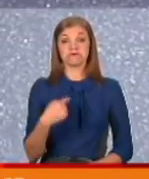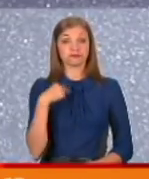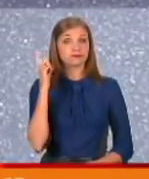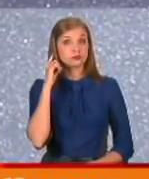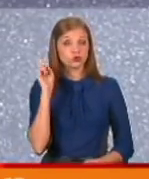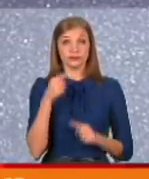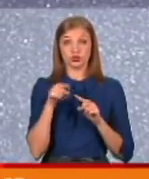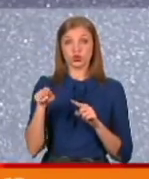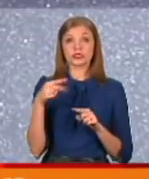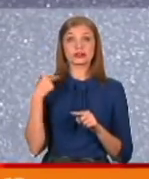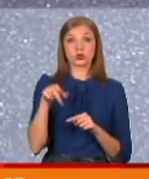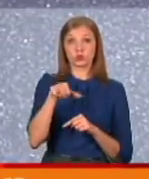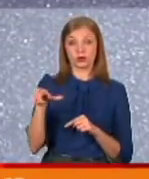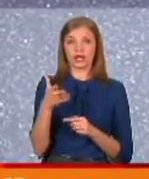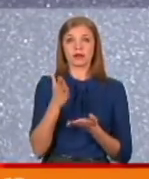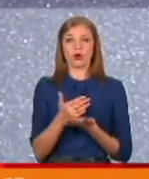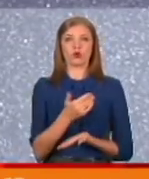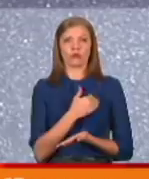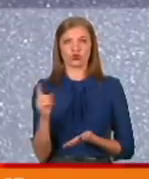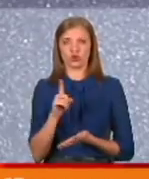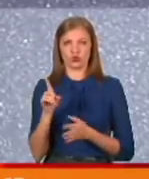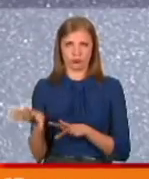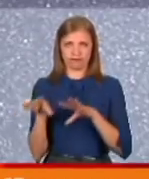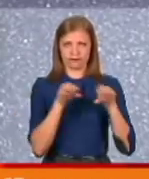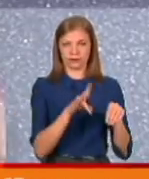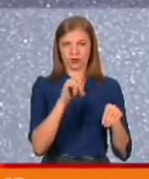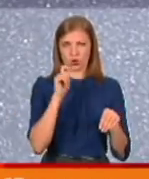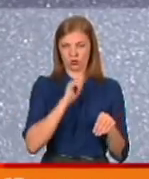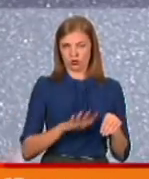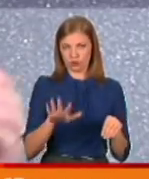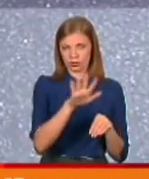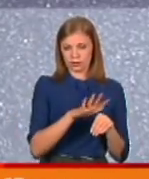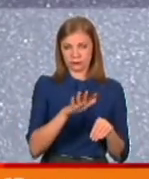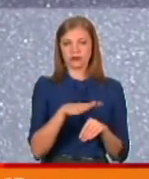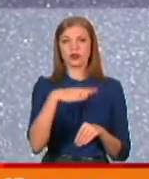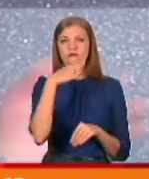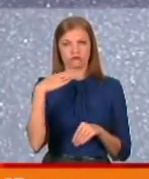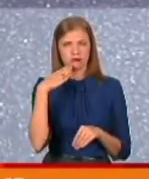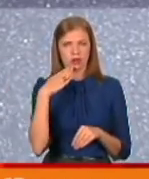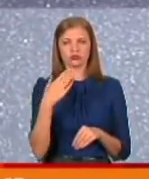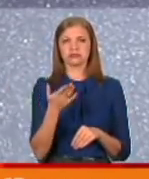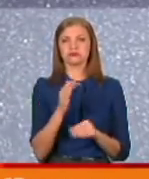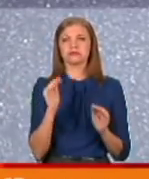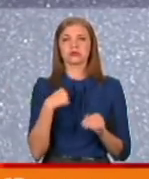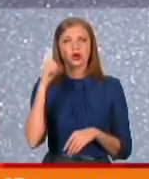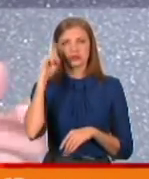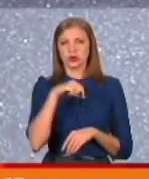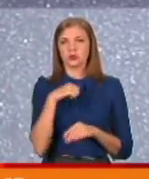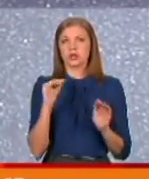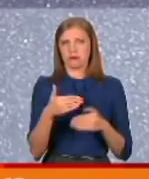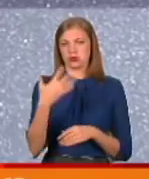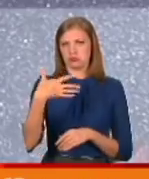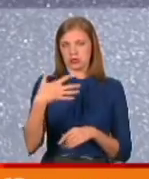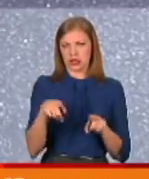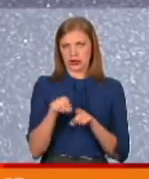Я чув, що тих засуджених людей, які мають бажання, щоб їх перемістили на підконтрольну уряду територію, багато. Принаймні, я знаю, що найменше про